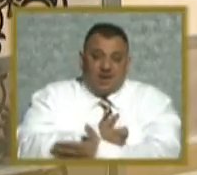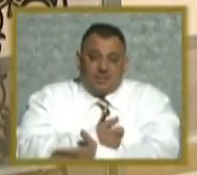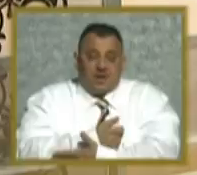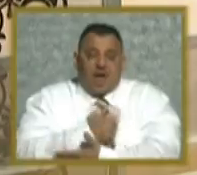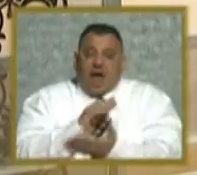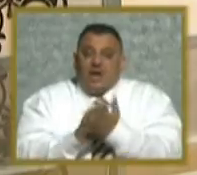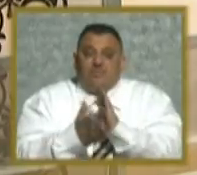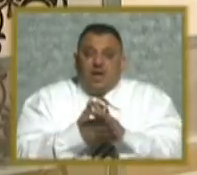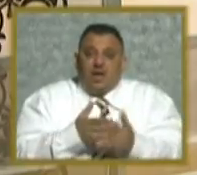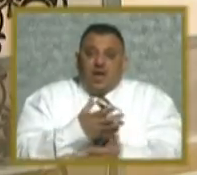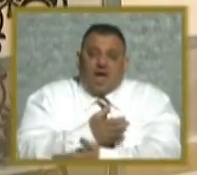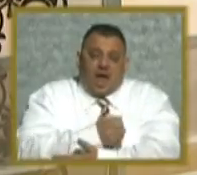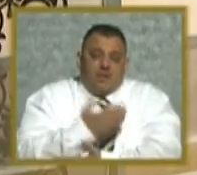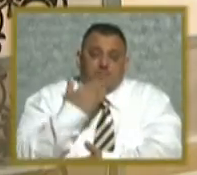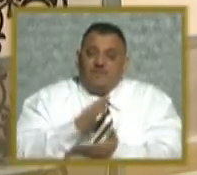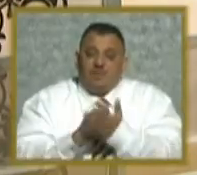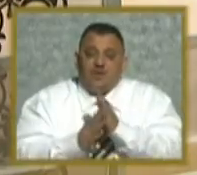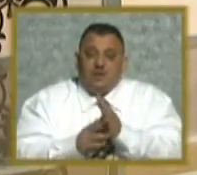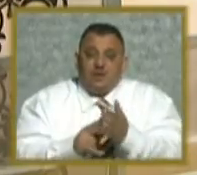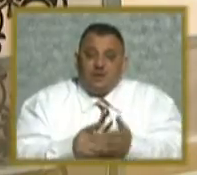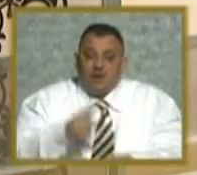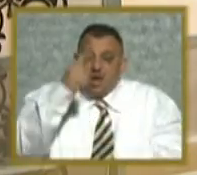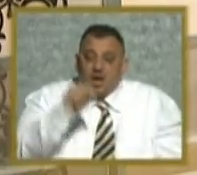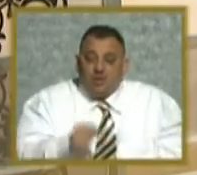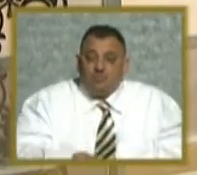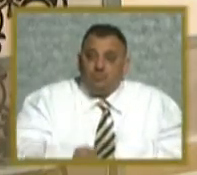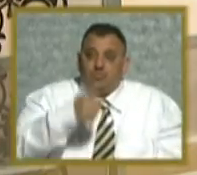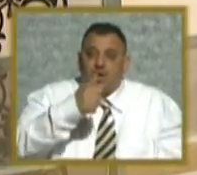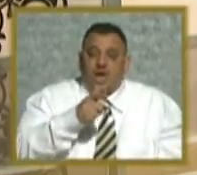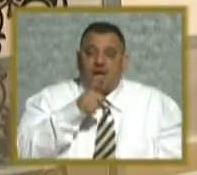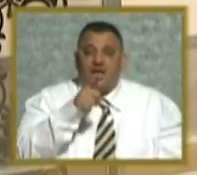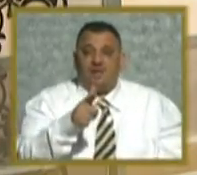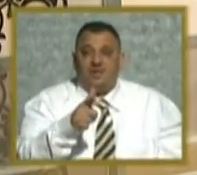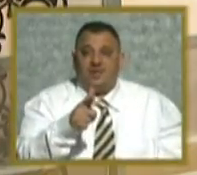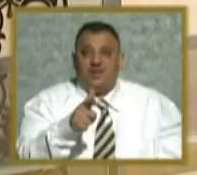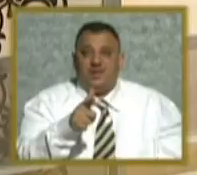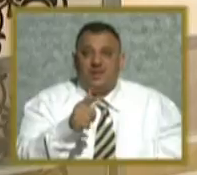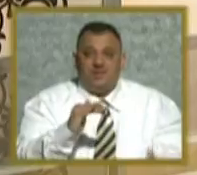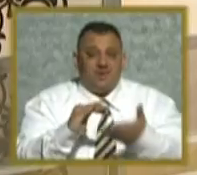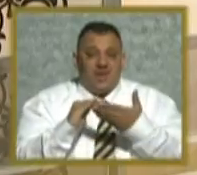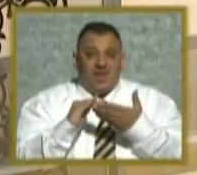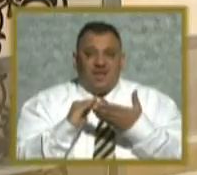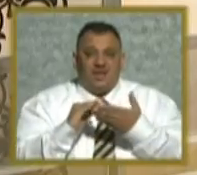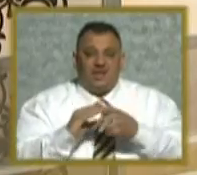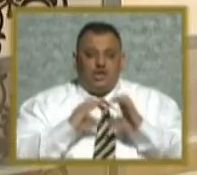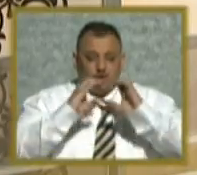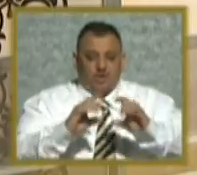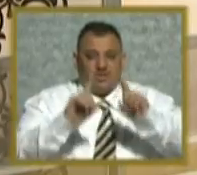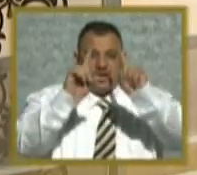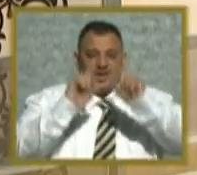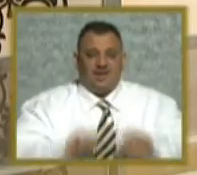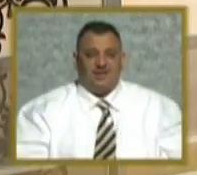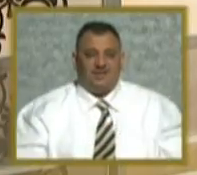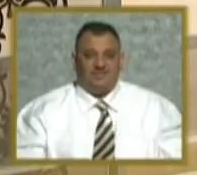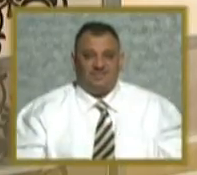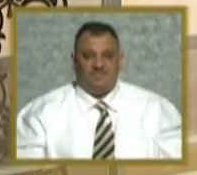ولا شيء، بس أسكته فيها. هذا يعني حرام ولا شنو الشيخ بغات الحكم؟ طيب يا أم إبراهيم تسمعين إن شاء